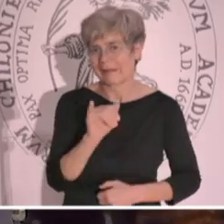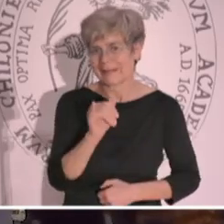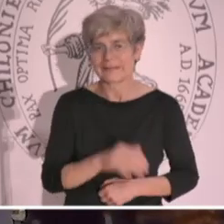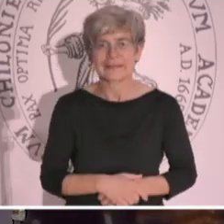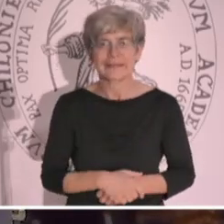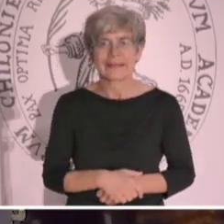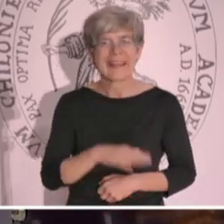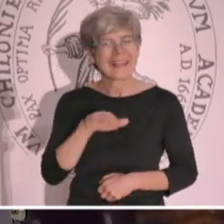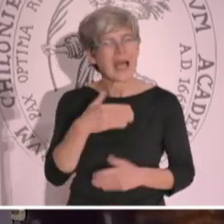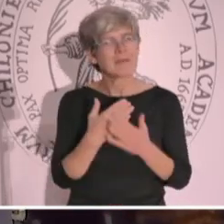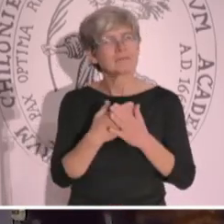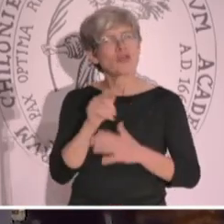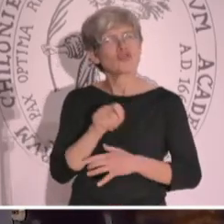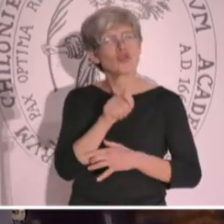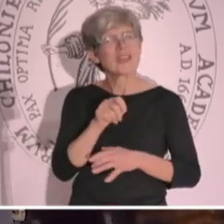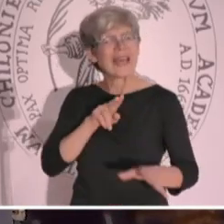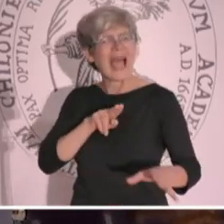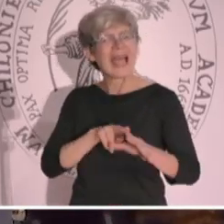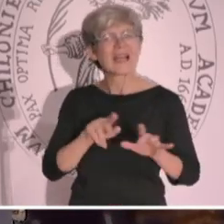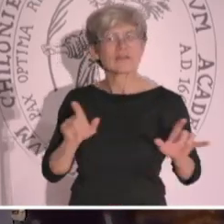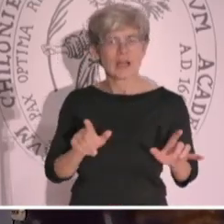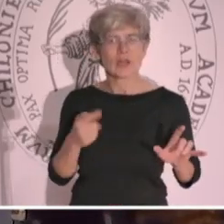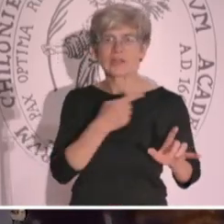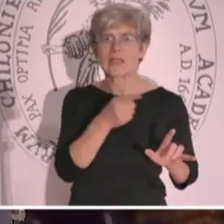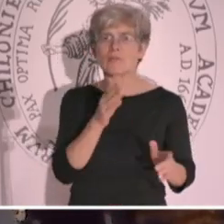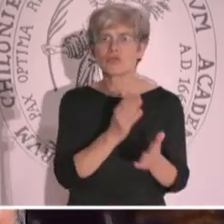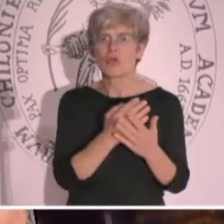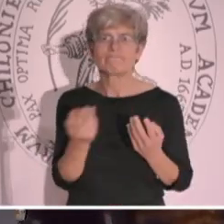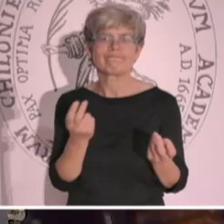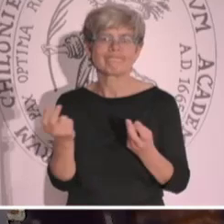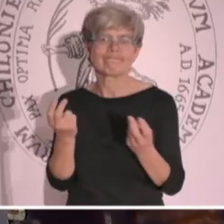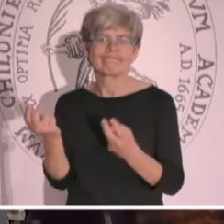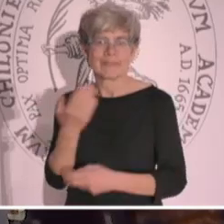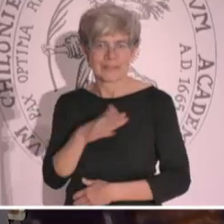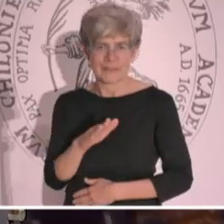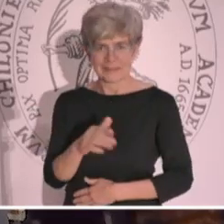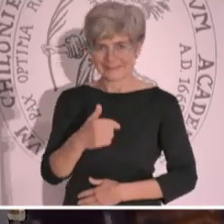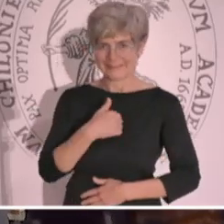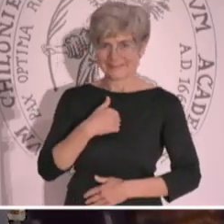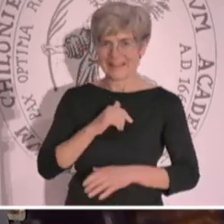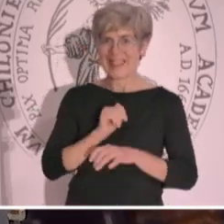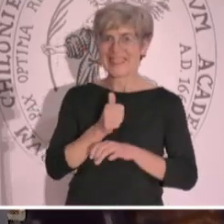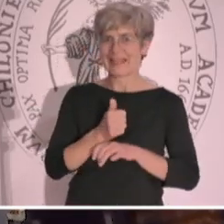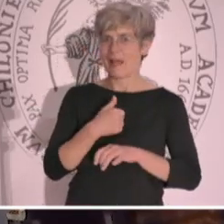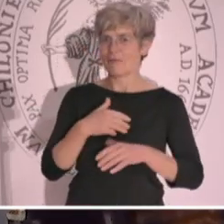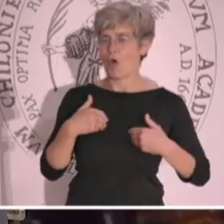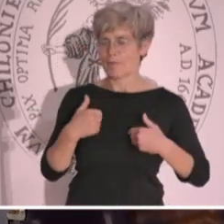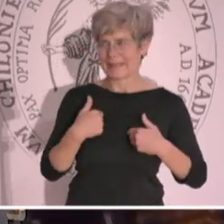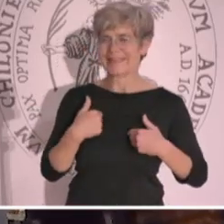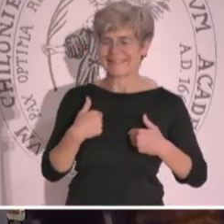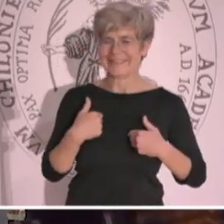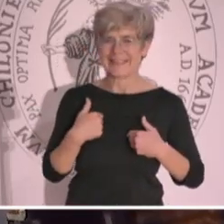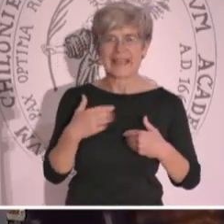bereits Studieneingangsveranstaltungen. Die wurden auch sehr gut frequentiert. Das freut mich natürlich als Dekan ganz besonders. Wir hatten